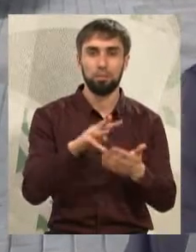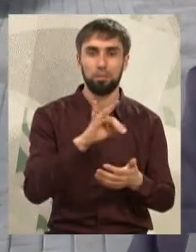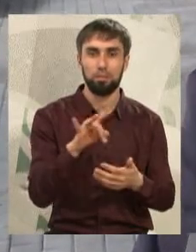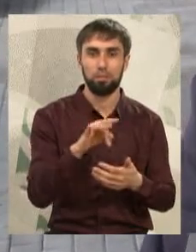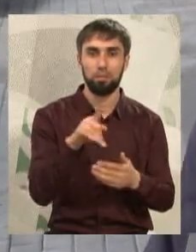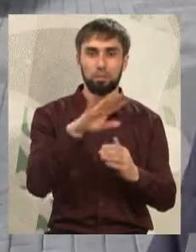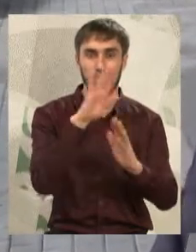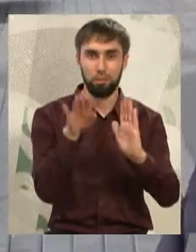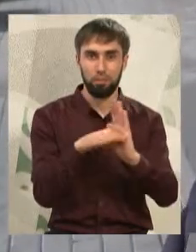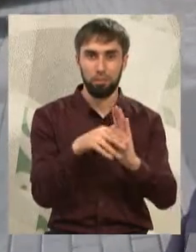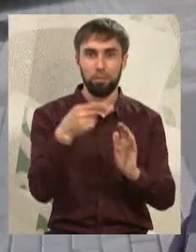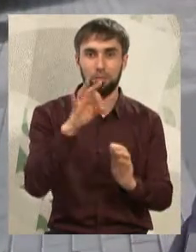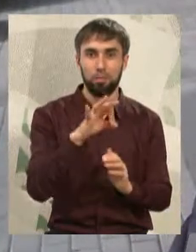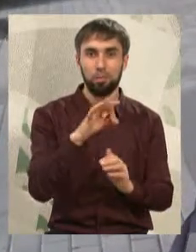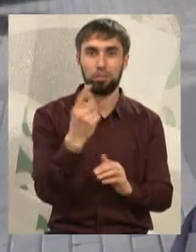до первого колодца.